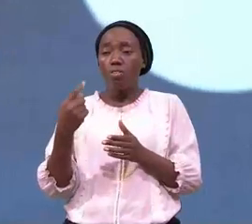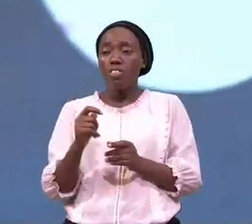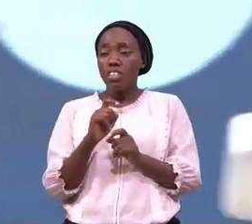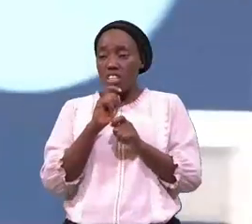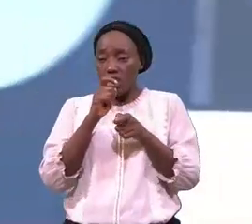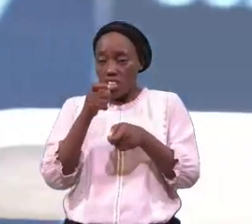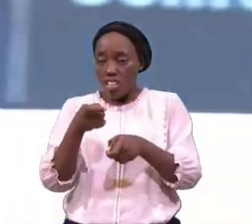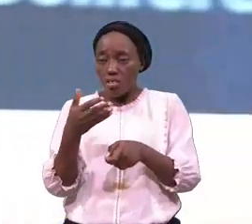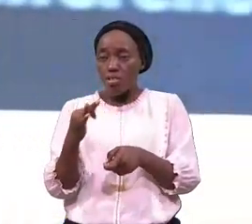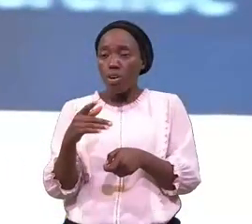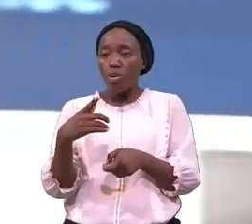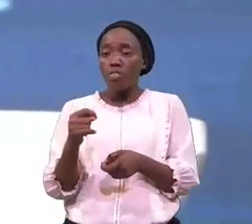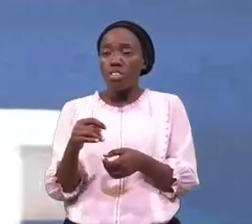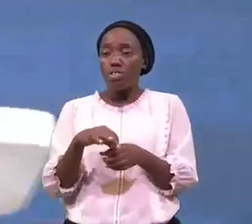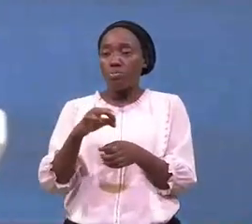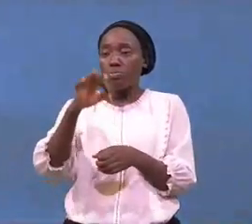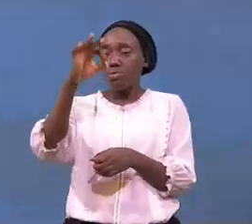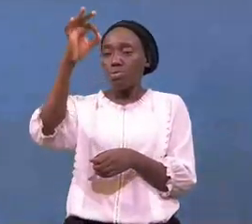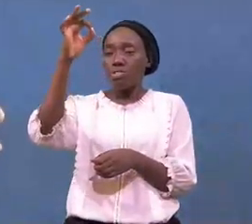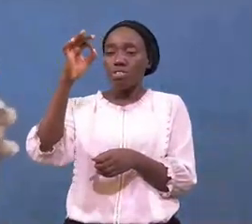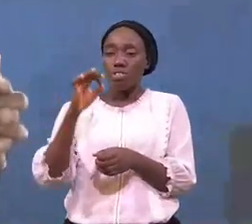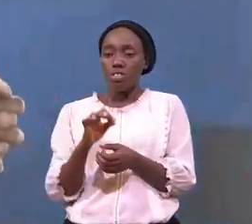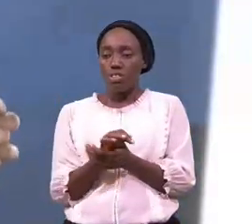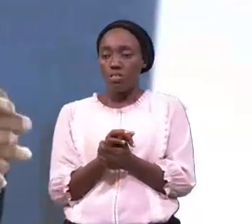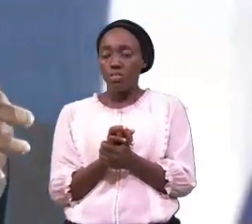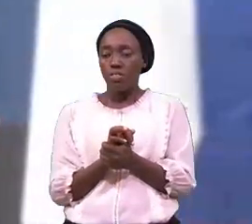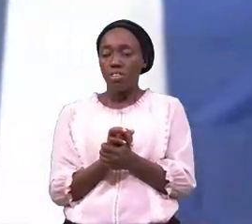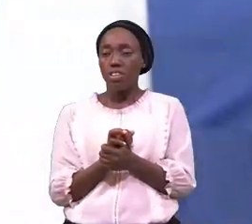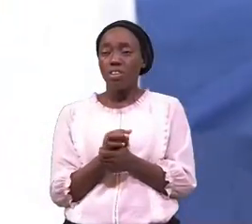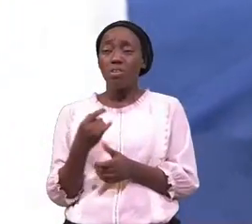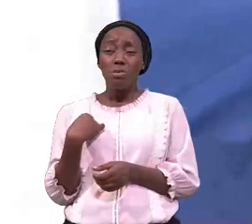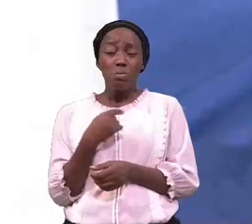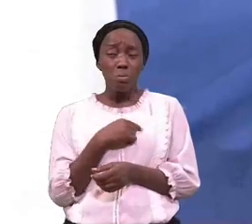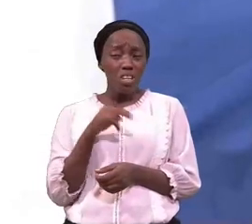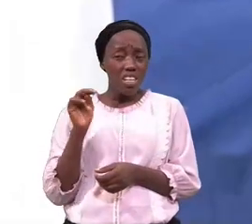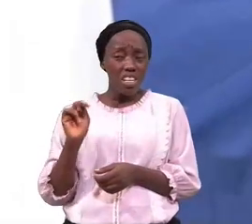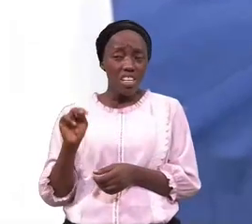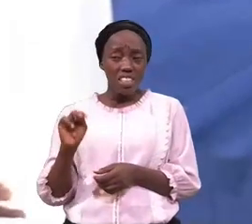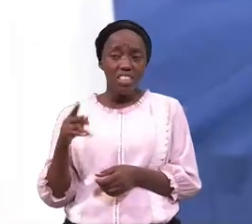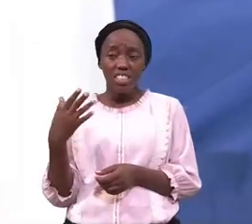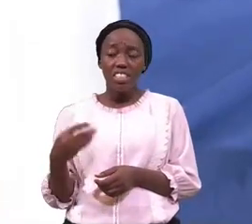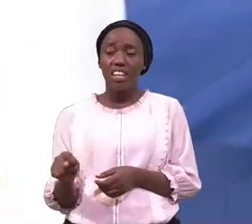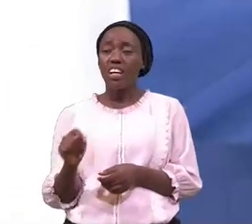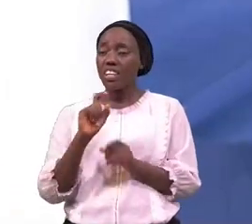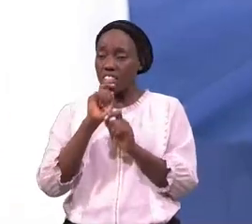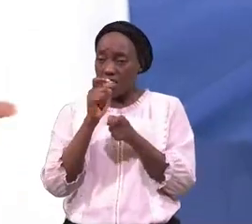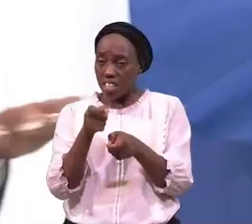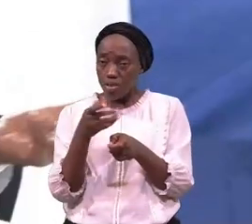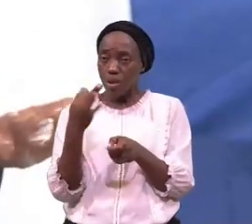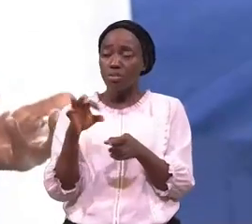Troisième point, la compréhension et la possession des dons de l'esprit. Nous avons besoin des dons de l'esprit.